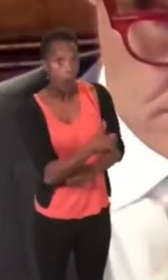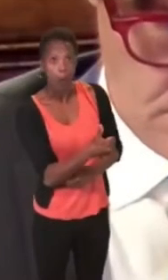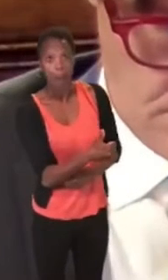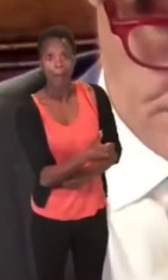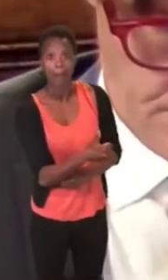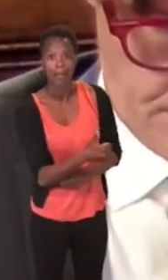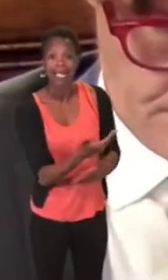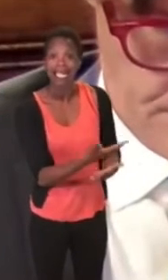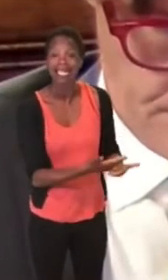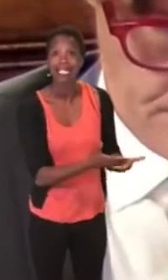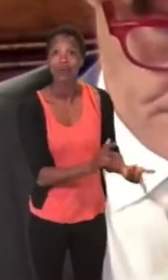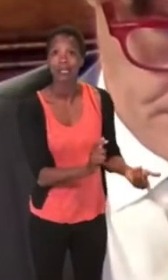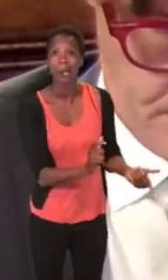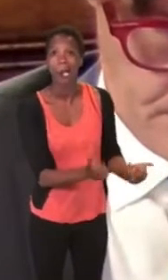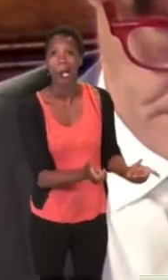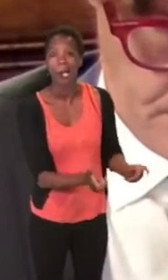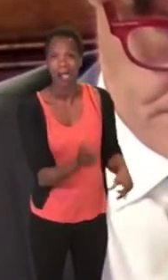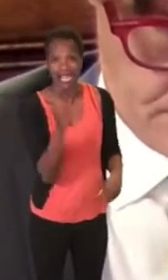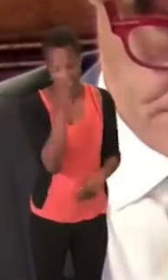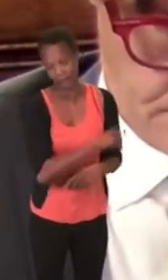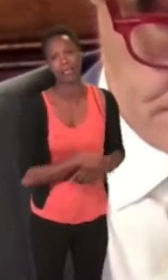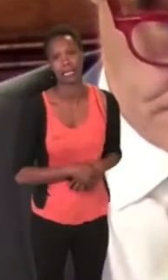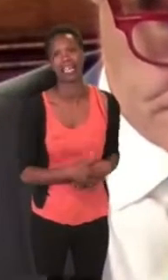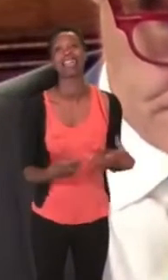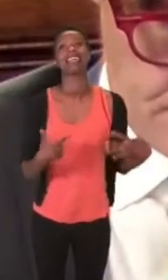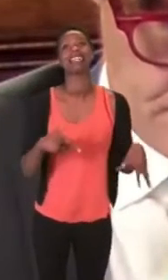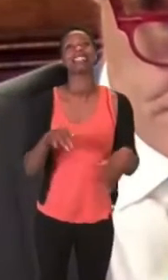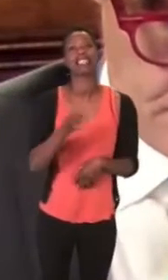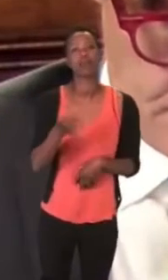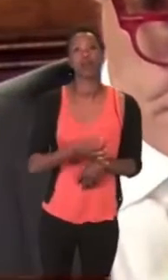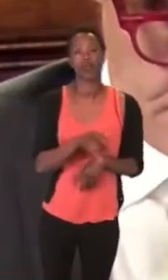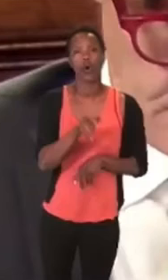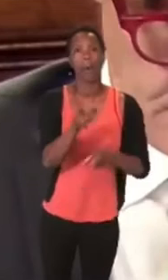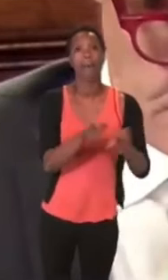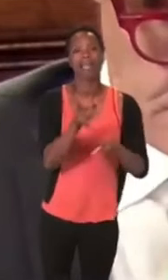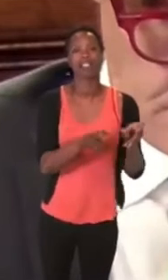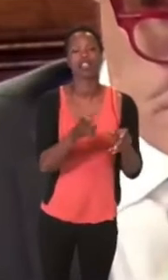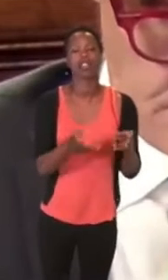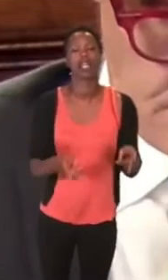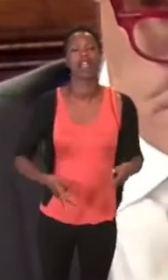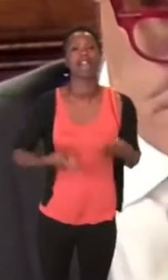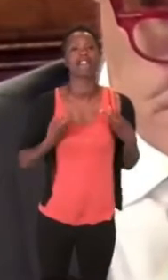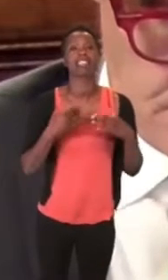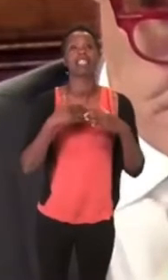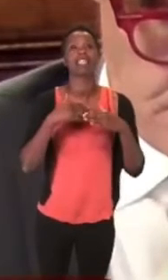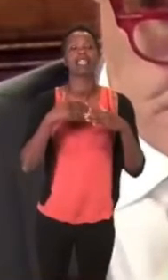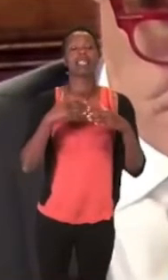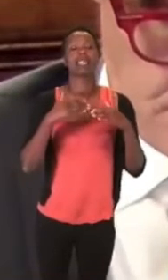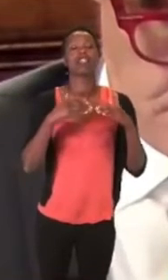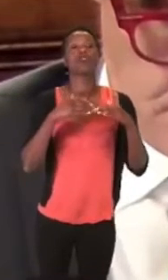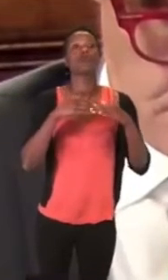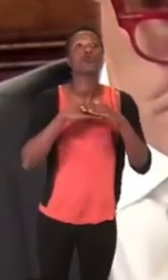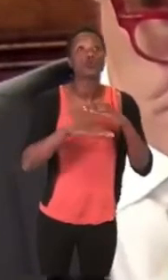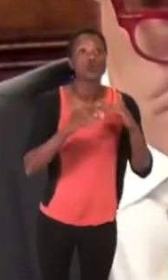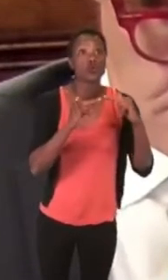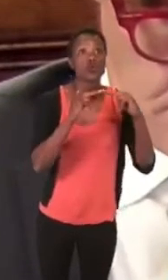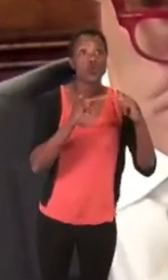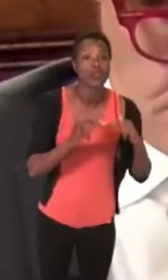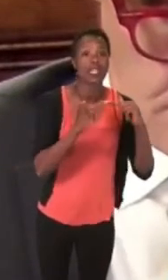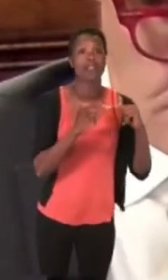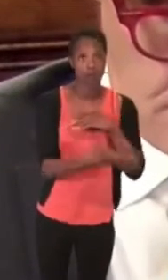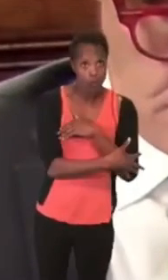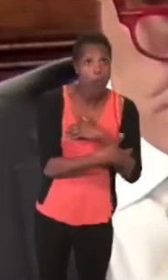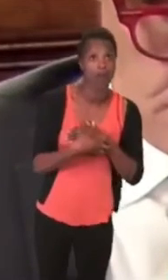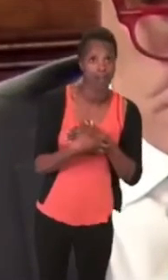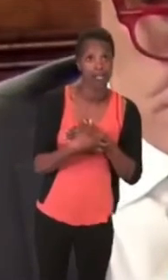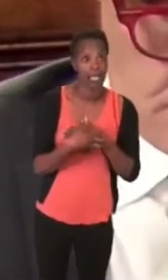des vulnérabilités. 17% des gens qui vivent en dessous du seuil de pauvreté, des gens qui ont évidemment été plus touchés que d'autres